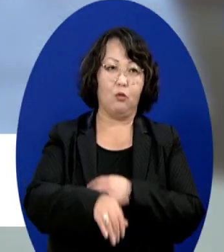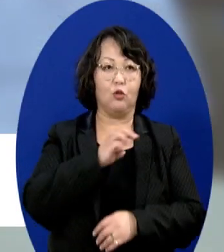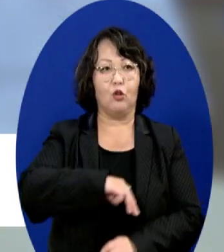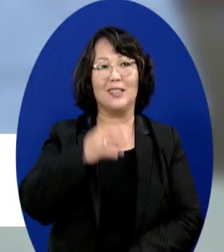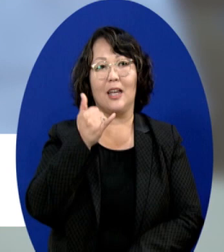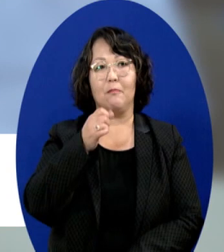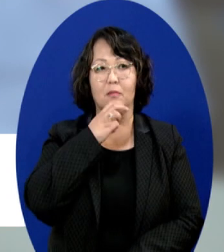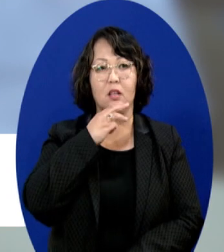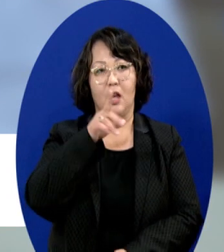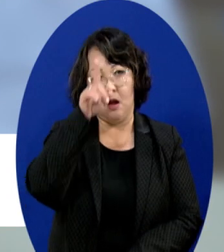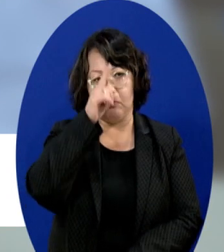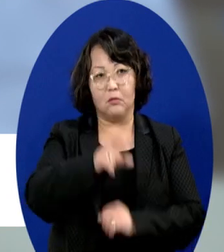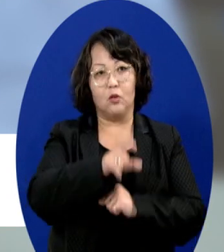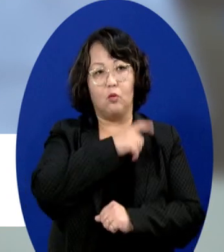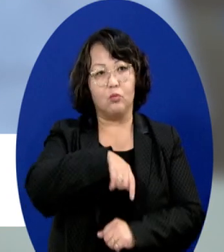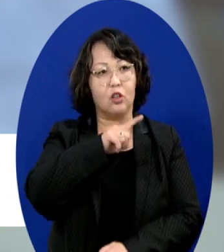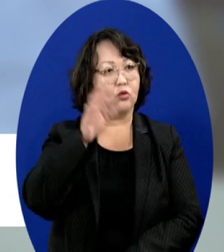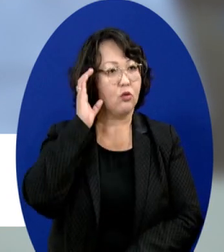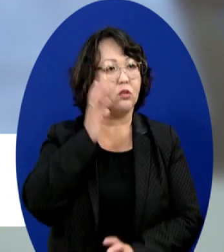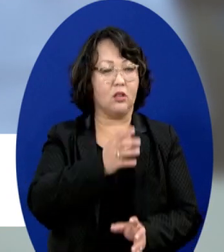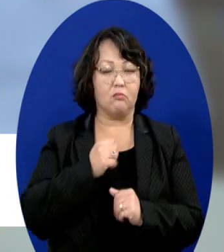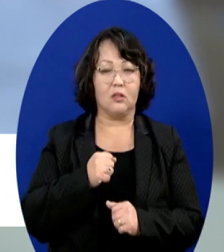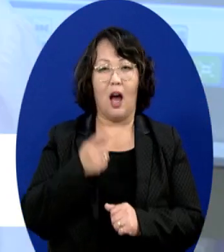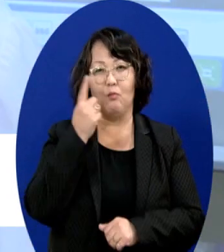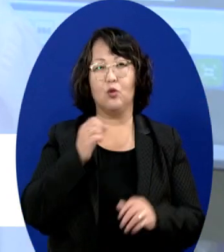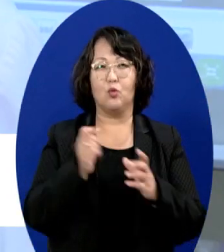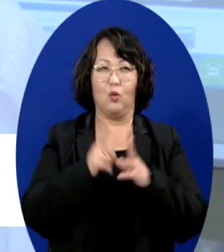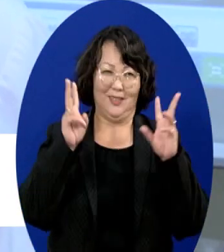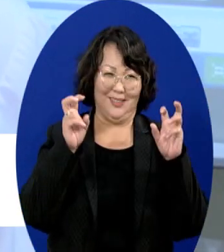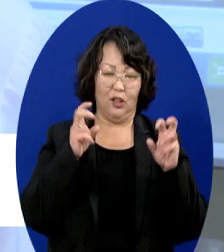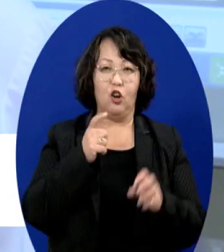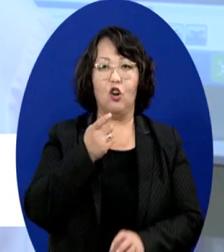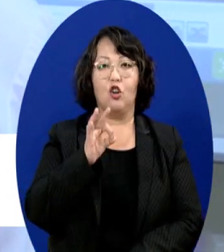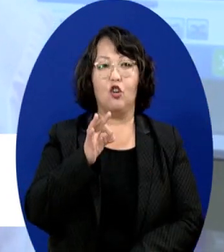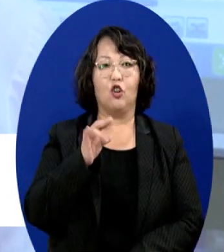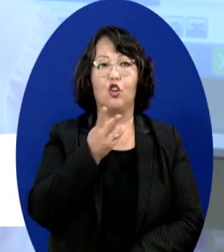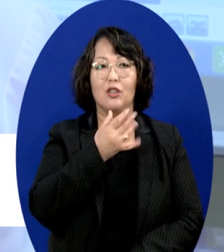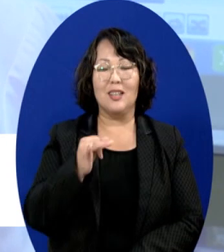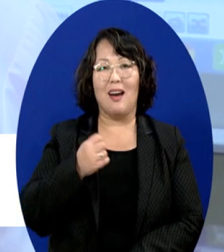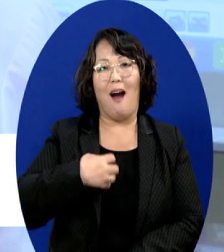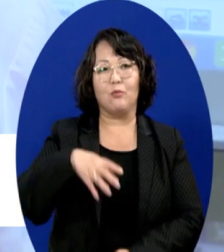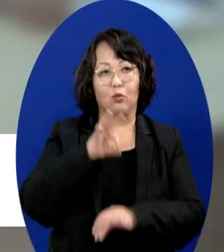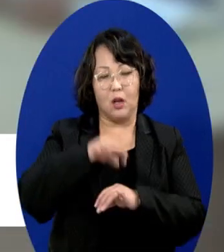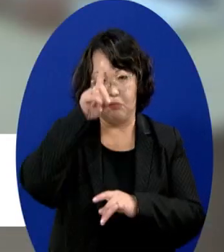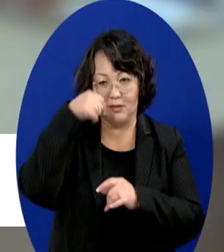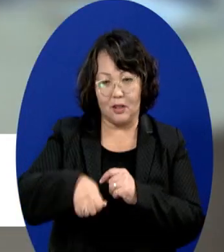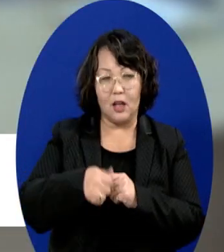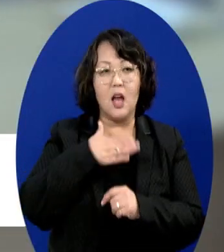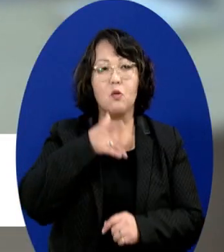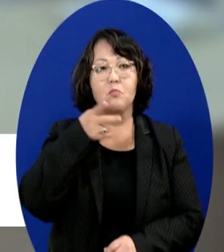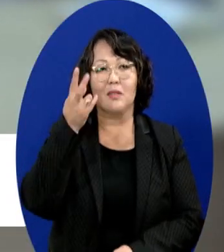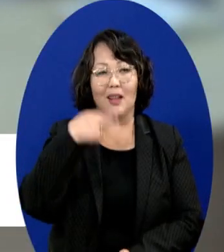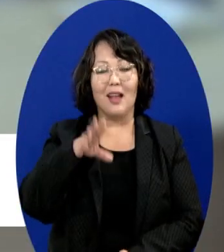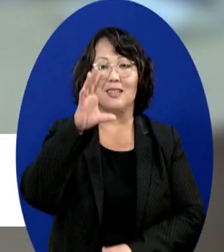мэдээллийг эмч мэрэгчлэтнүүдээс авсан юм аа. Энэ үеэр яригдсан нэг чухал сэдв бол хөхний хорт хавдрын эмчилгээний зардлыг эрүүл мэндийн даатгалын